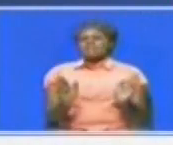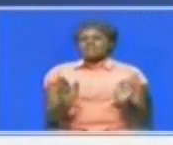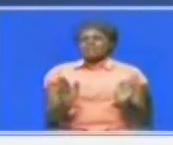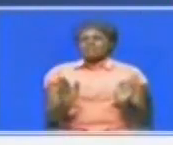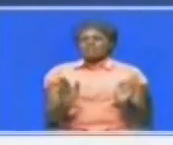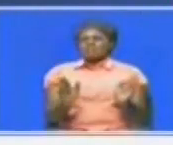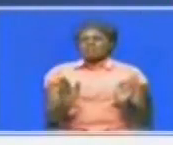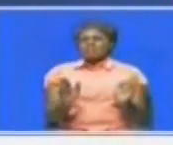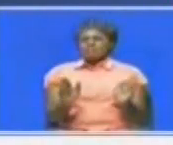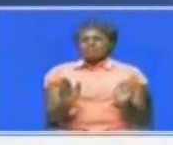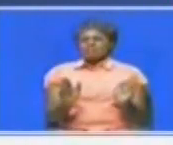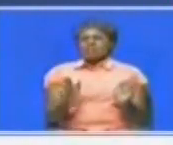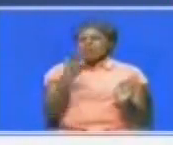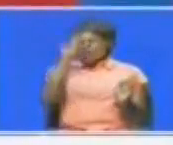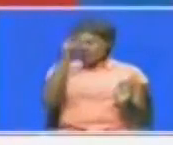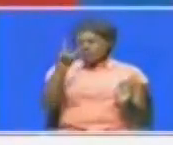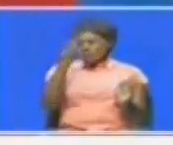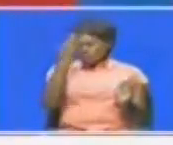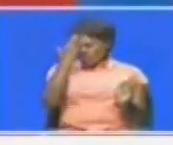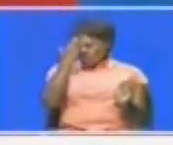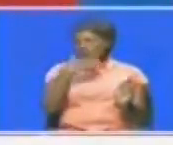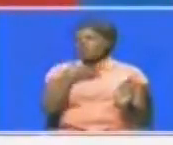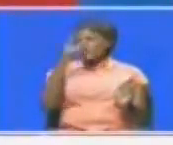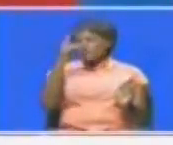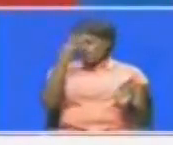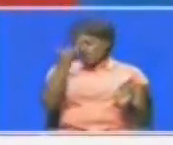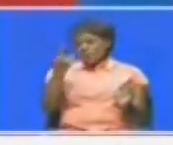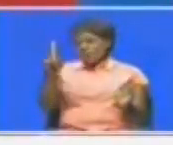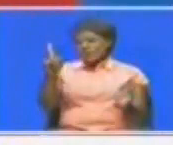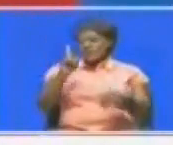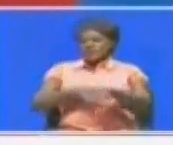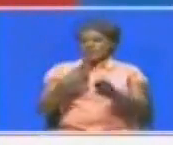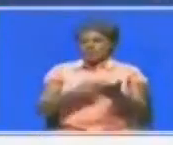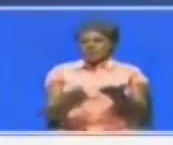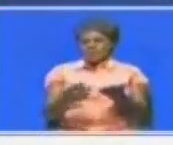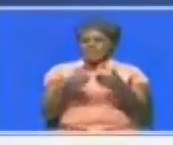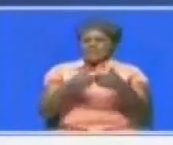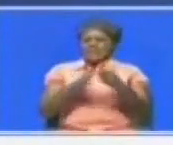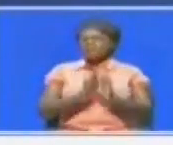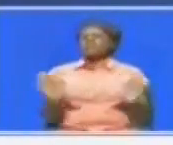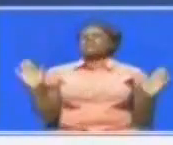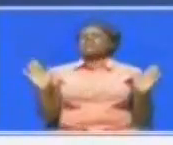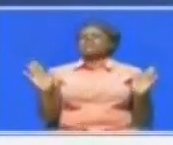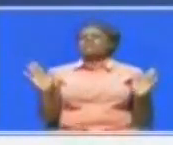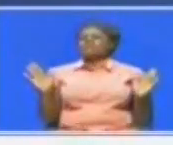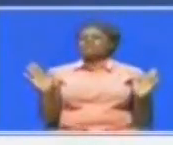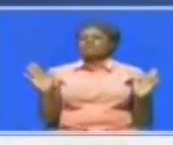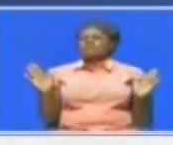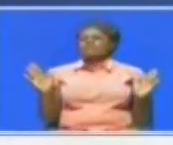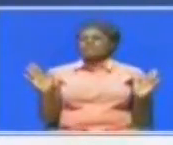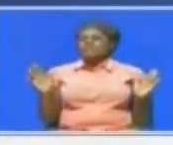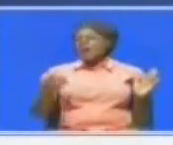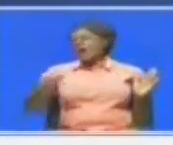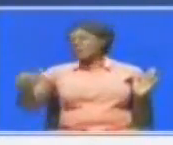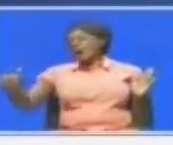kuona mara moja kwa wiki ama mara moja kwa mwezi? Na unajua vizuri kitu ile imemleta pale ni tendo la ndoa, hakuna kitu kingine. Mambo